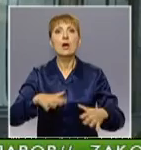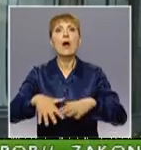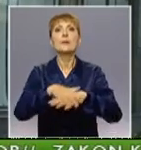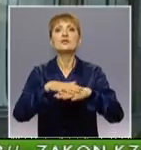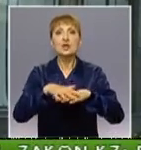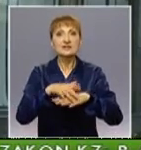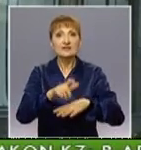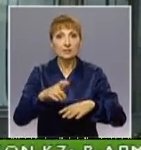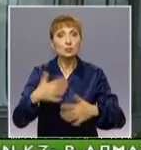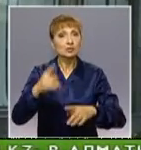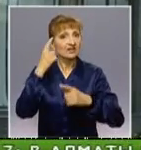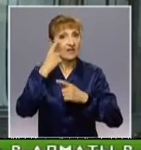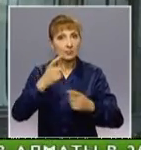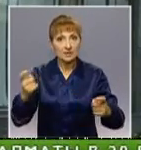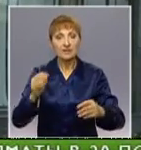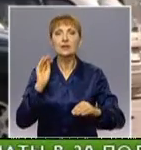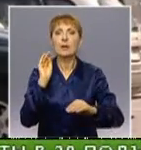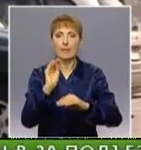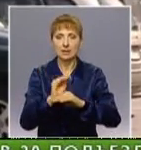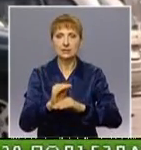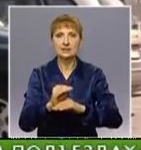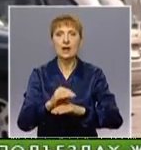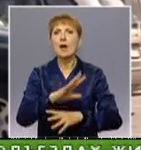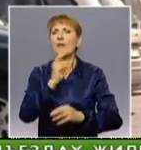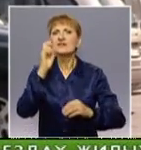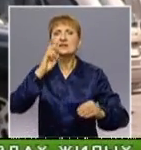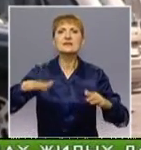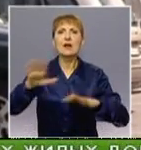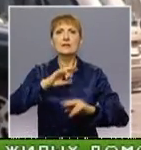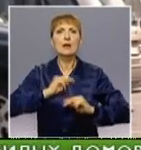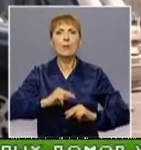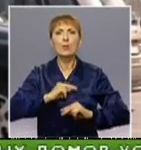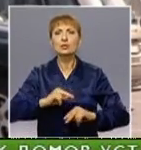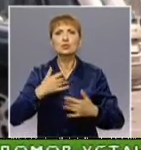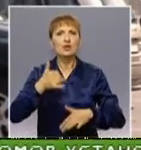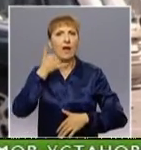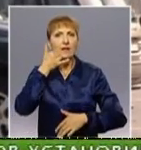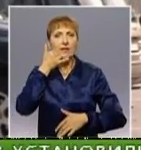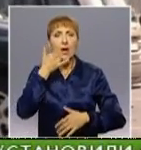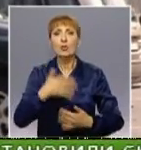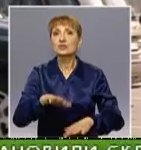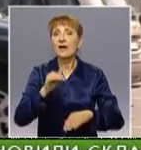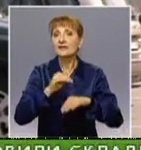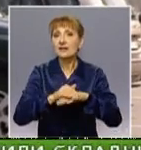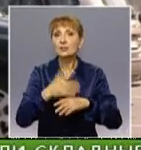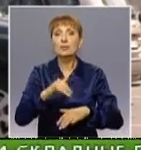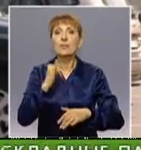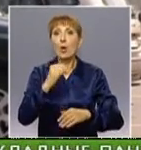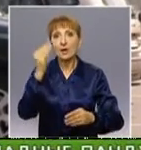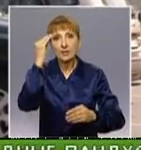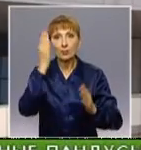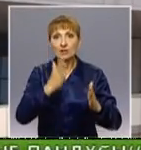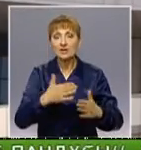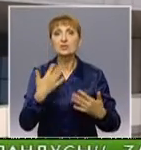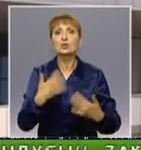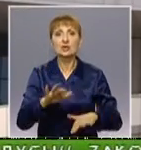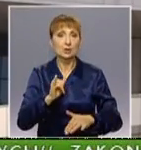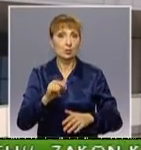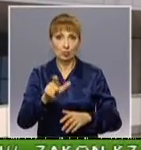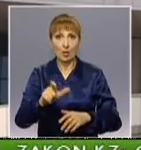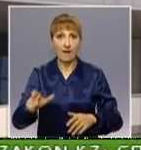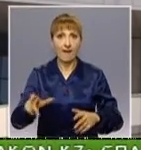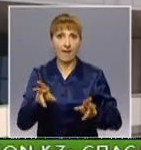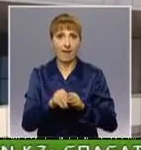будет информирована дополнительно. Во всей стране сейчас работают горячие линии. Как оказалось, плохой репутацией компания пользуется и у своих